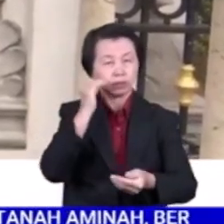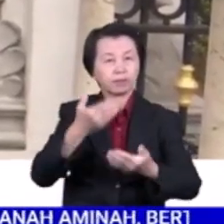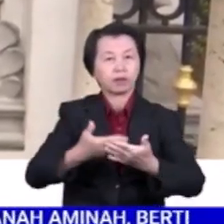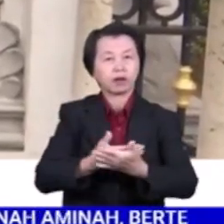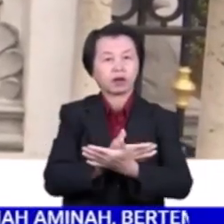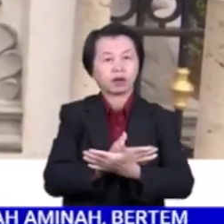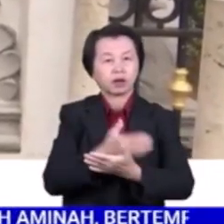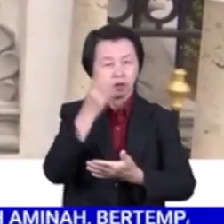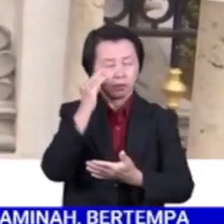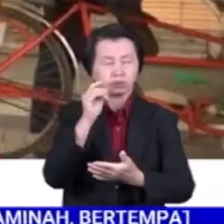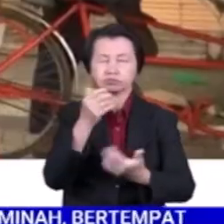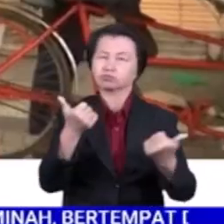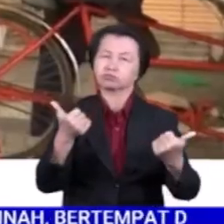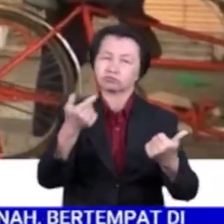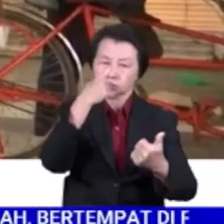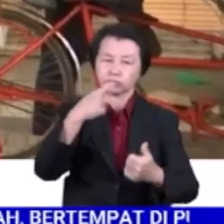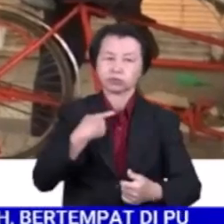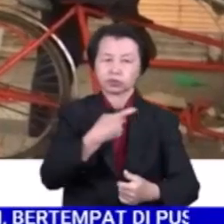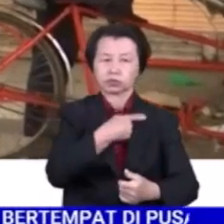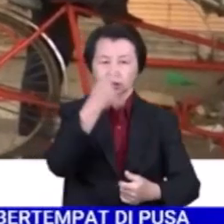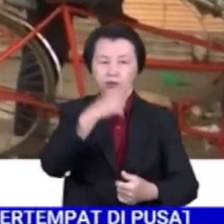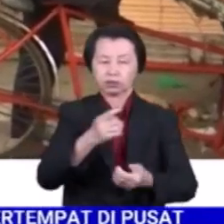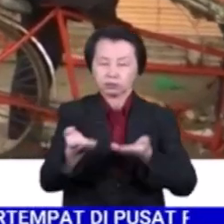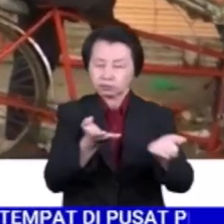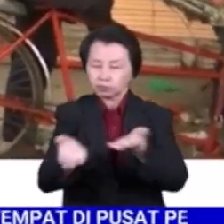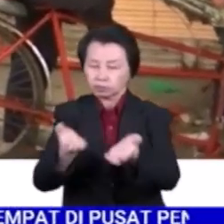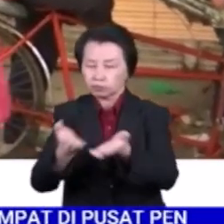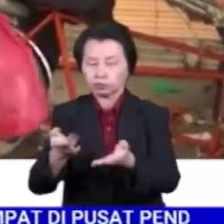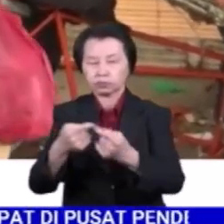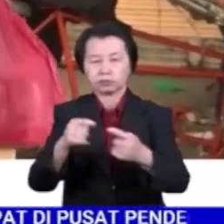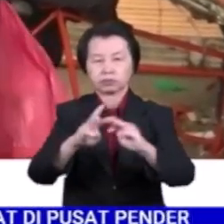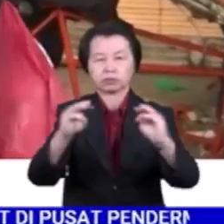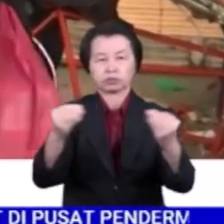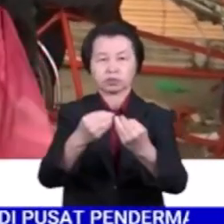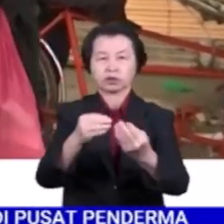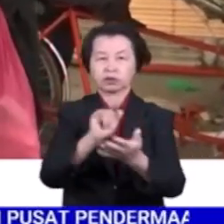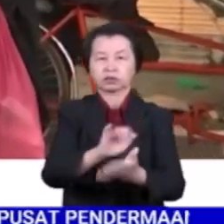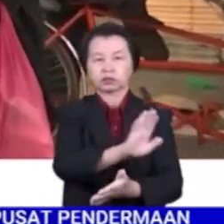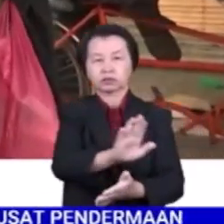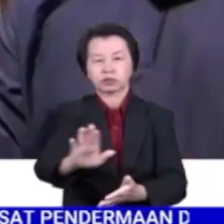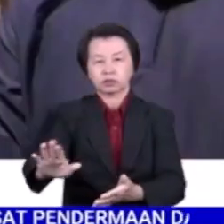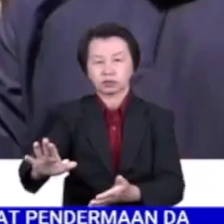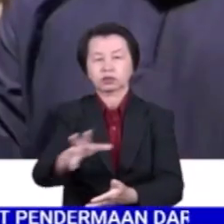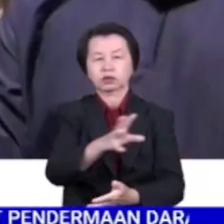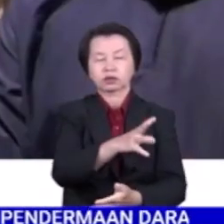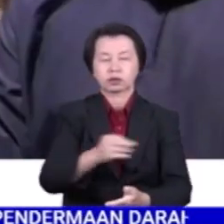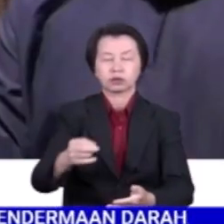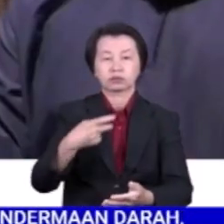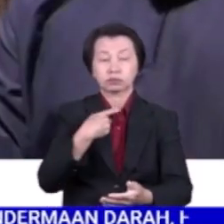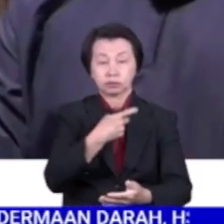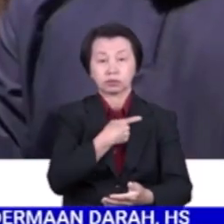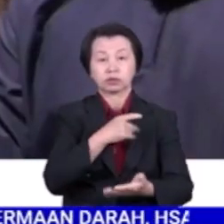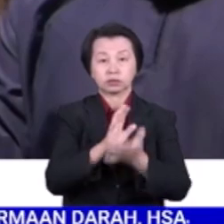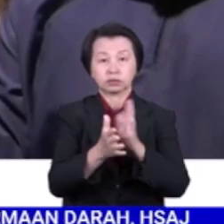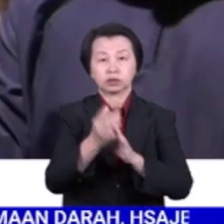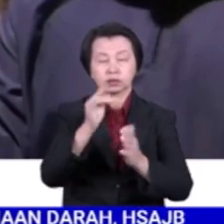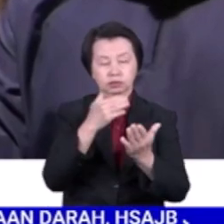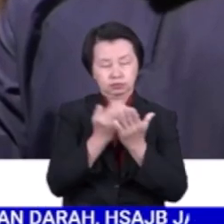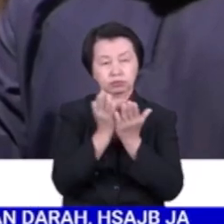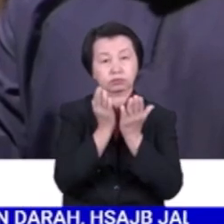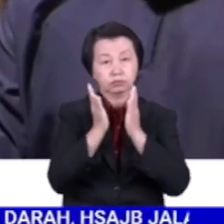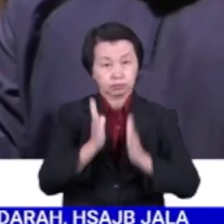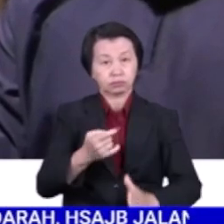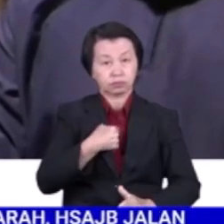baru, pengalaman yang cukup berharga buat kami untuk berbakti kepada masyarakat itu sendiri. Di samping kita menjadi seorang